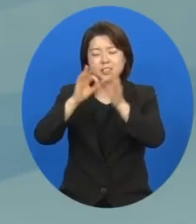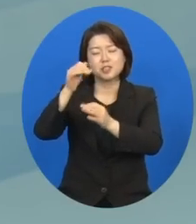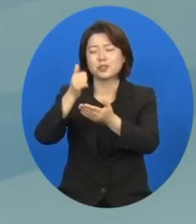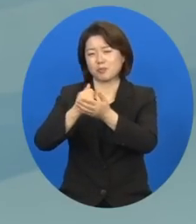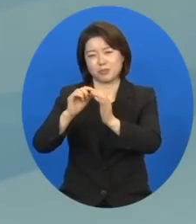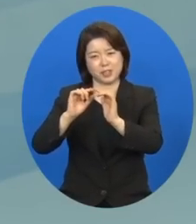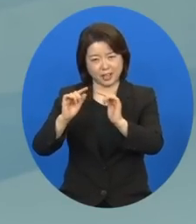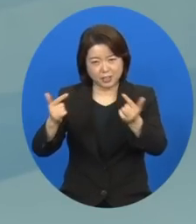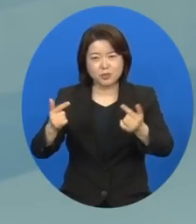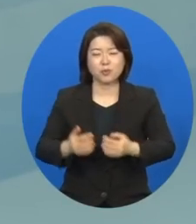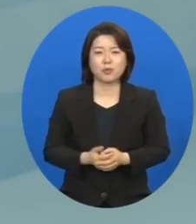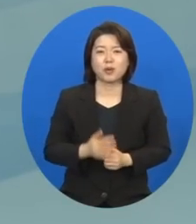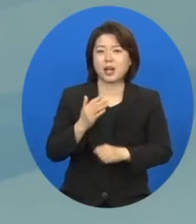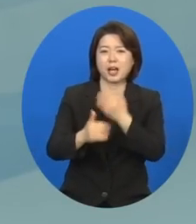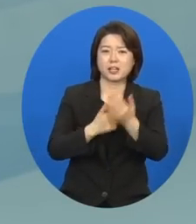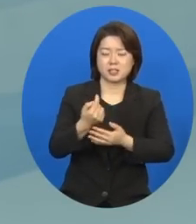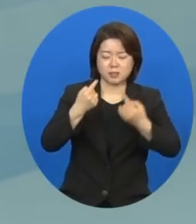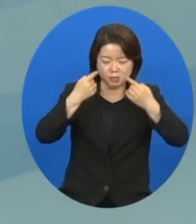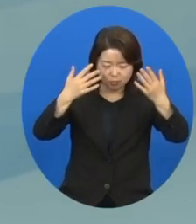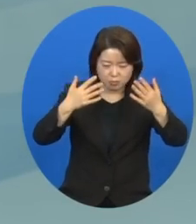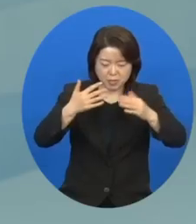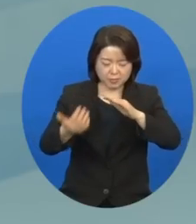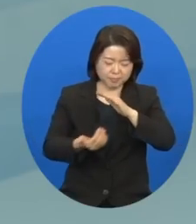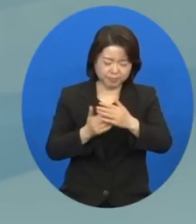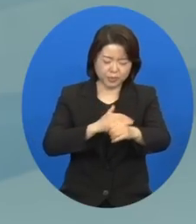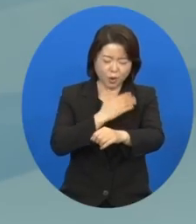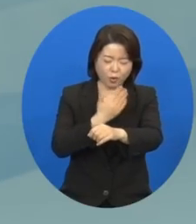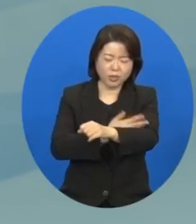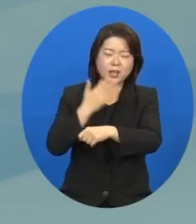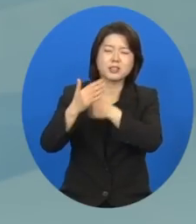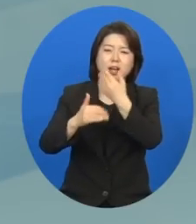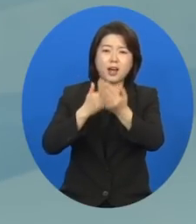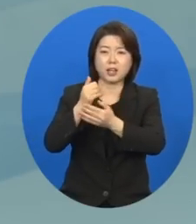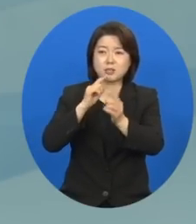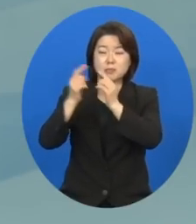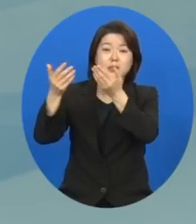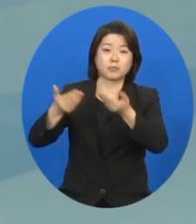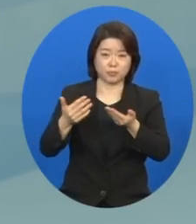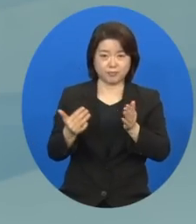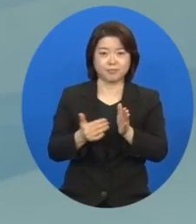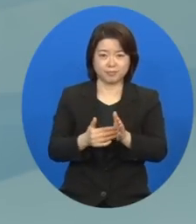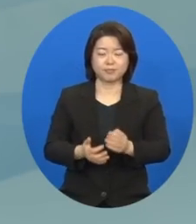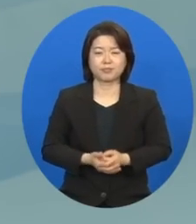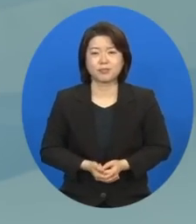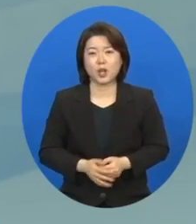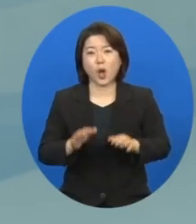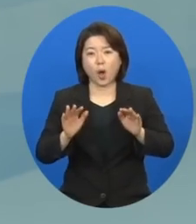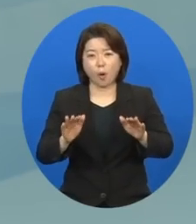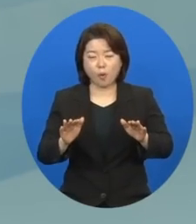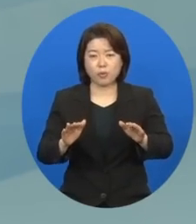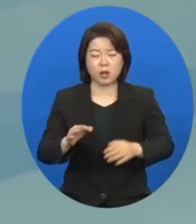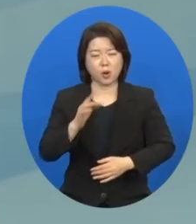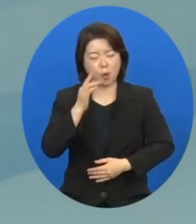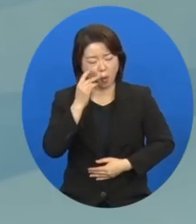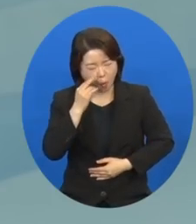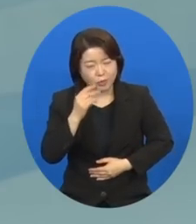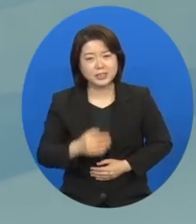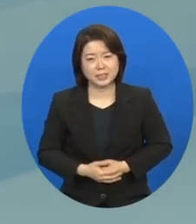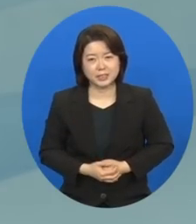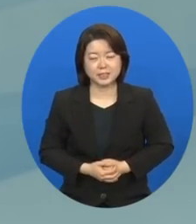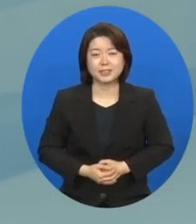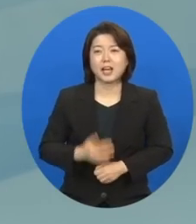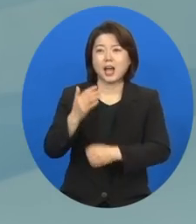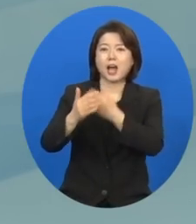아니고요, 하나님은 분명 전능하신 하나님이라고 말씀을 하셨습니다. 이 시간에 혹시